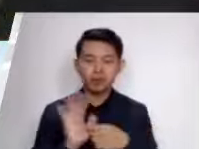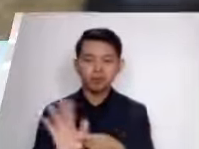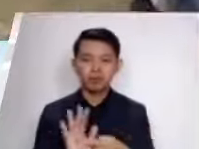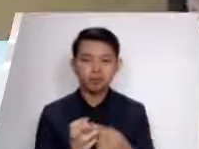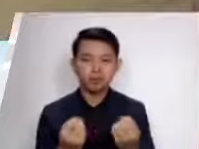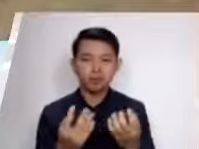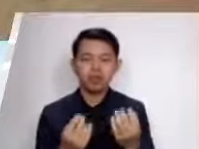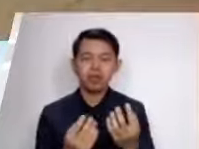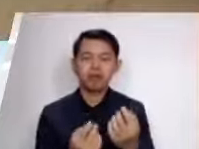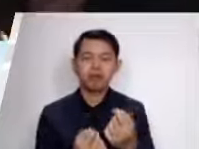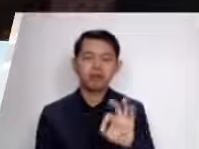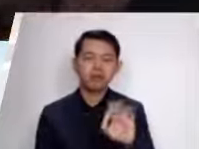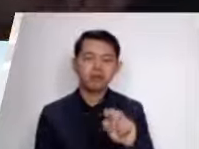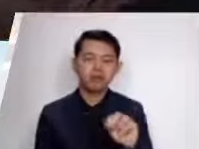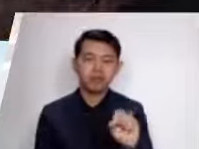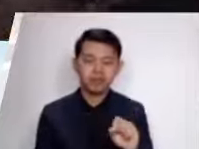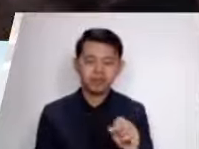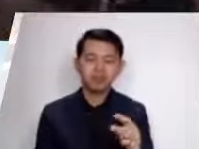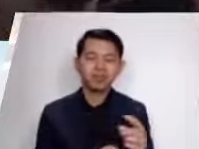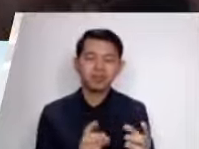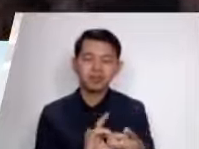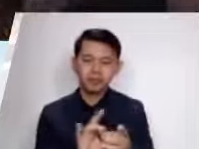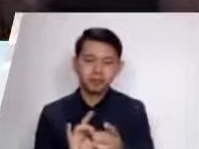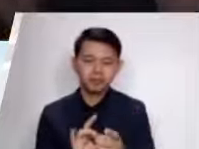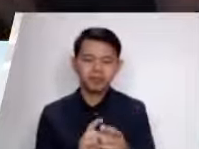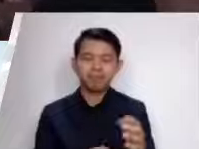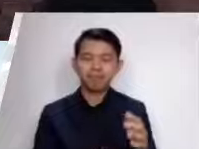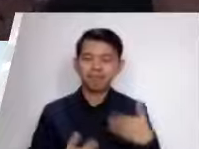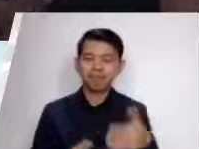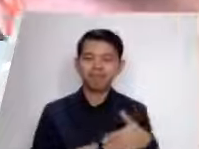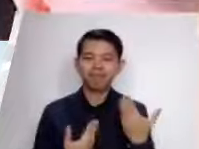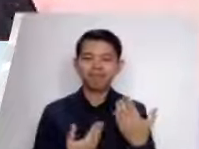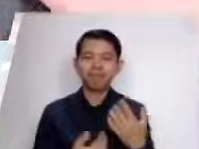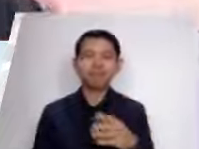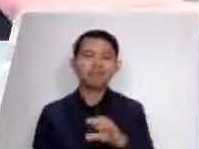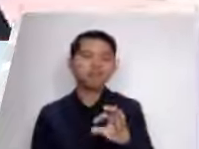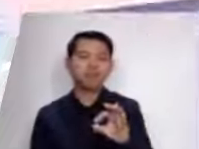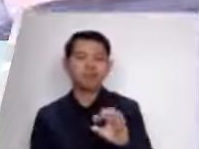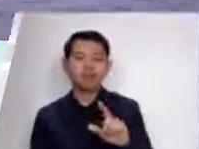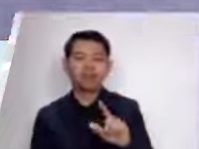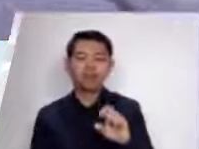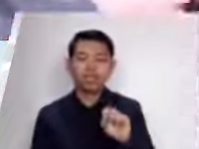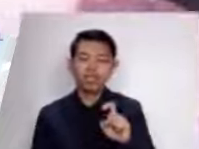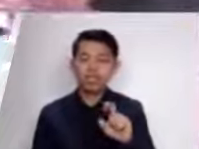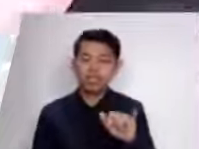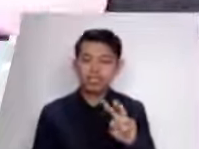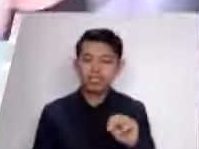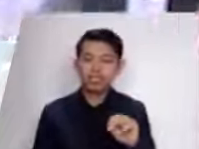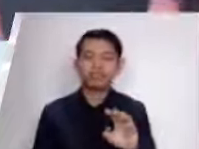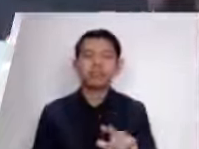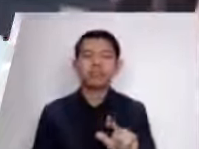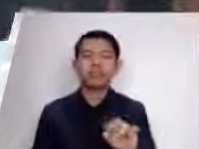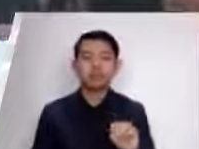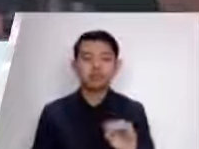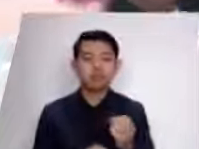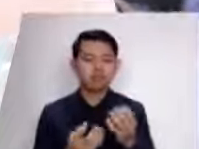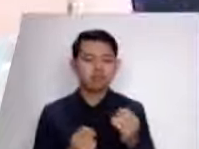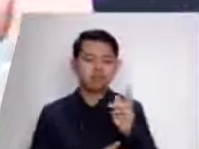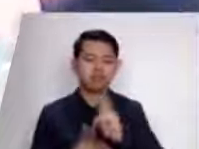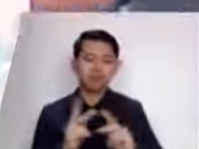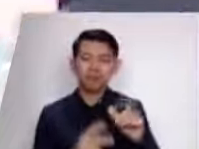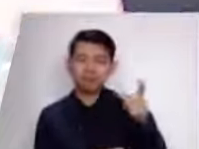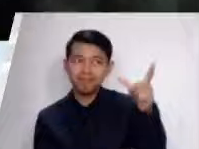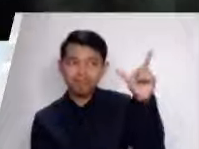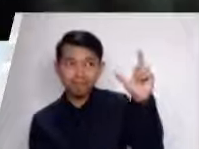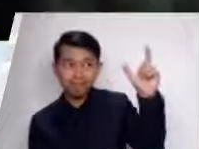kina Sanya Lopez, Faye Lorenzo at Cian Lim. May ilan ding nakiselfie. Kwento ng mga bida ng pelikula, talagang inaral